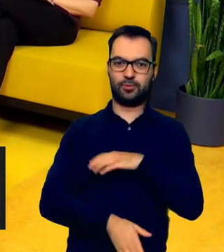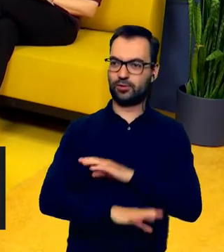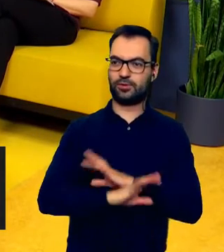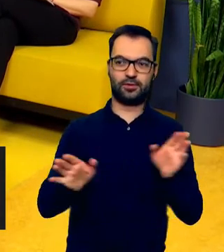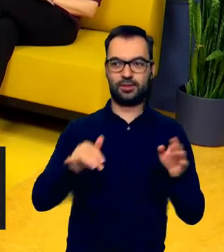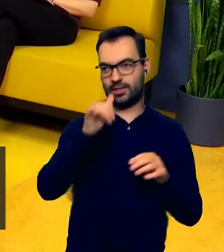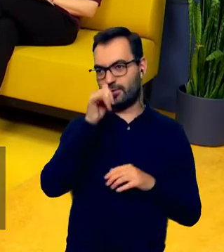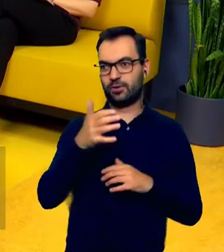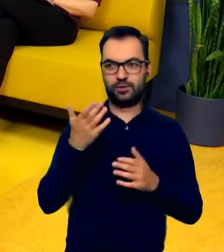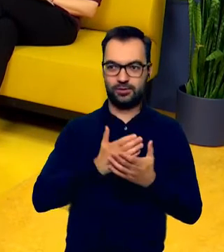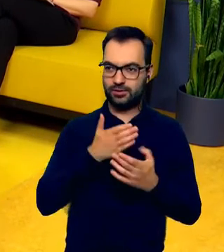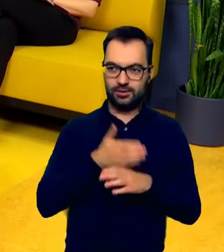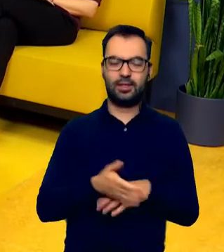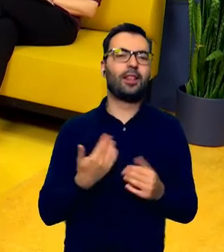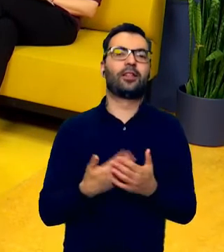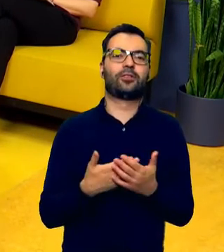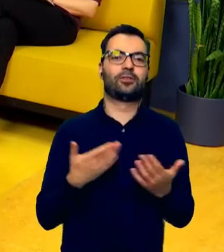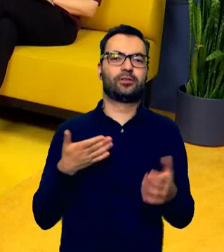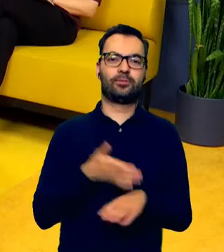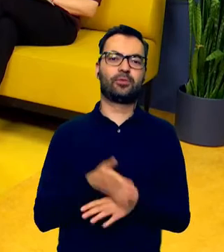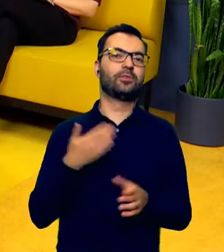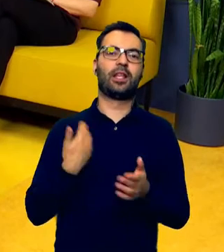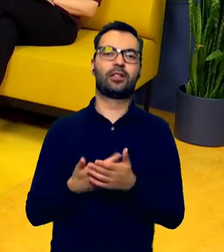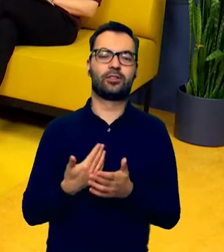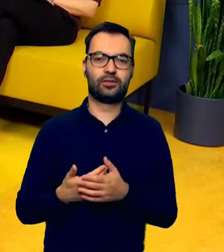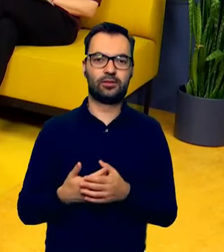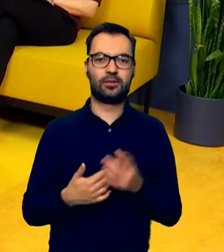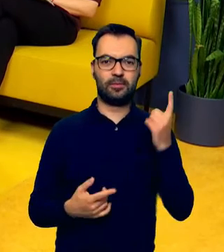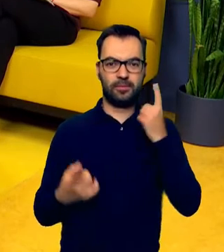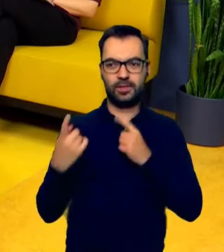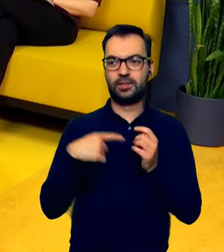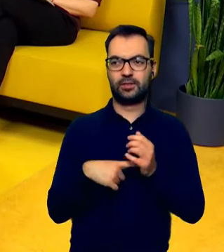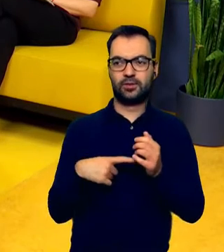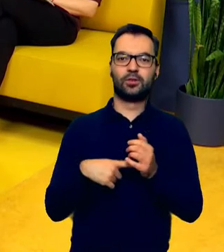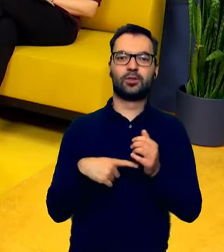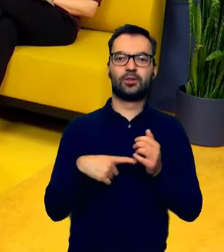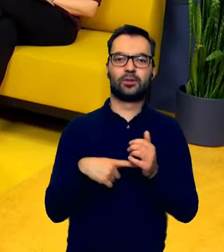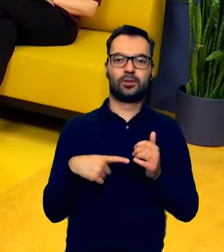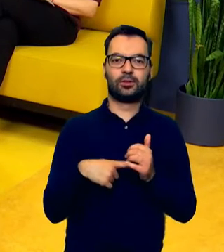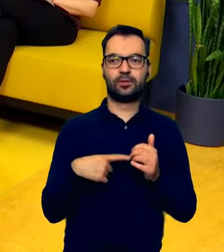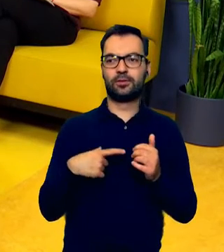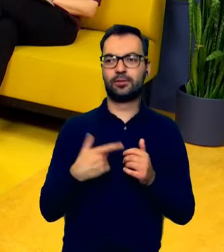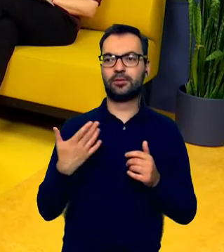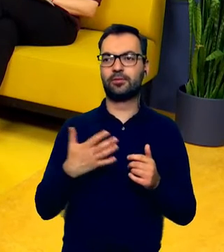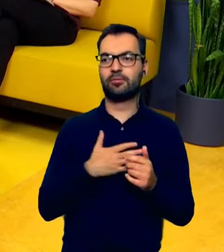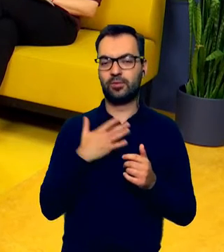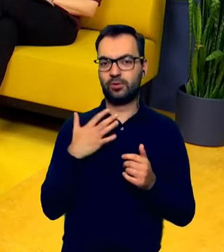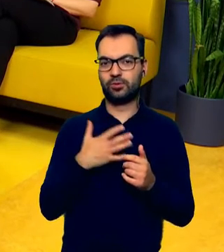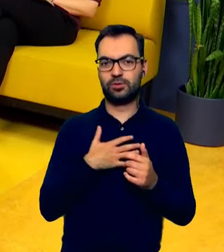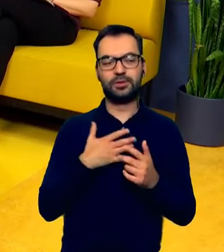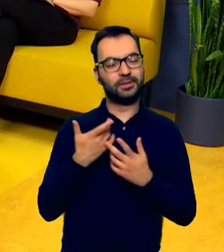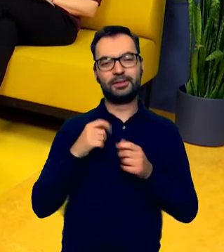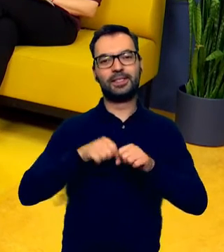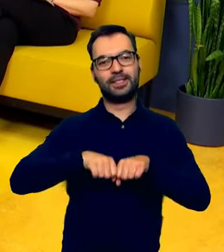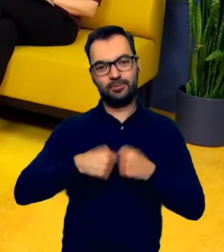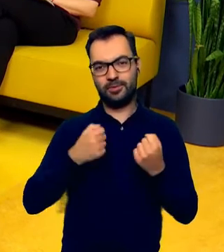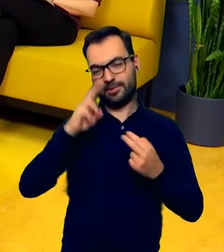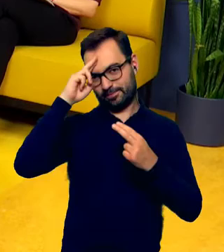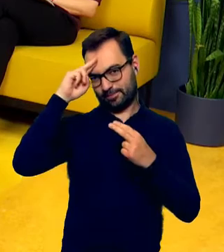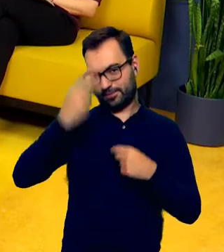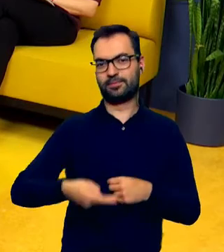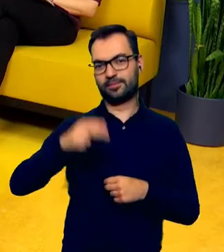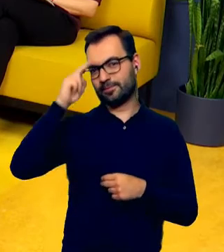nie? Żeby na przykład... Dlaczego? Wiesz, myślę, że to jest takie... Mamy poczucie, żeby, wiesz, rozwalić takie bańki